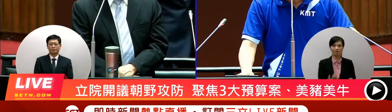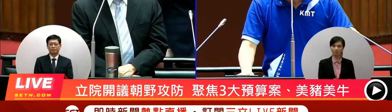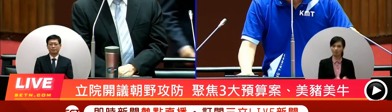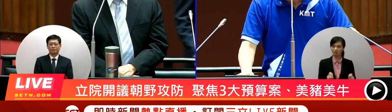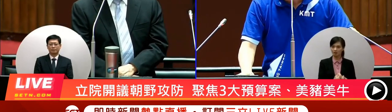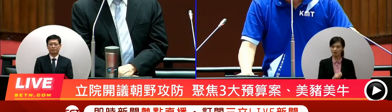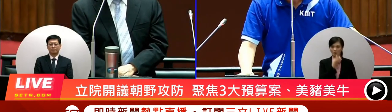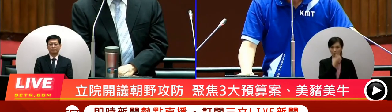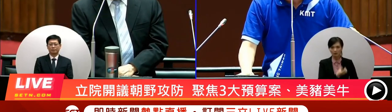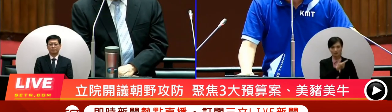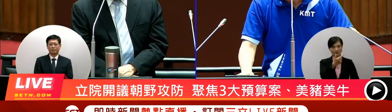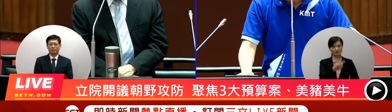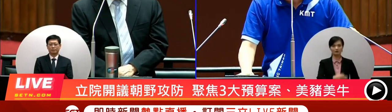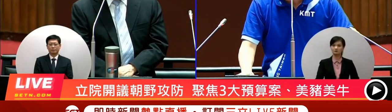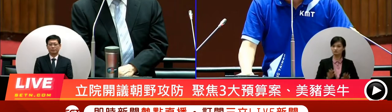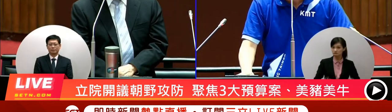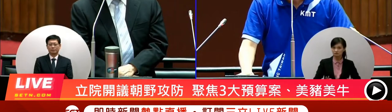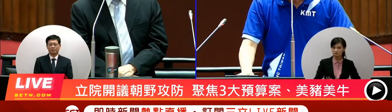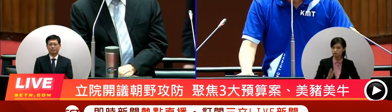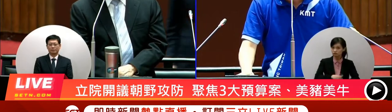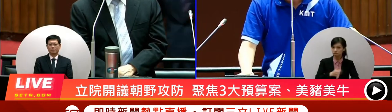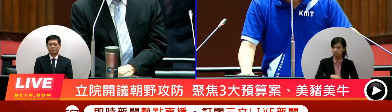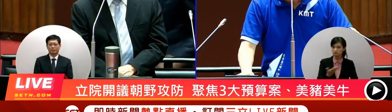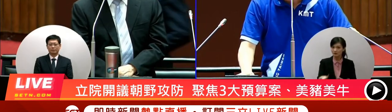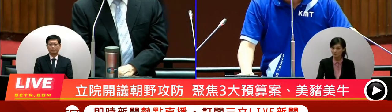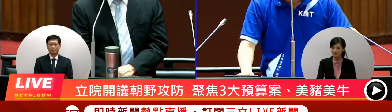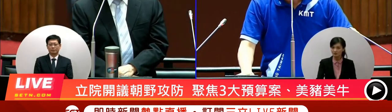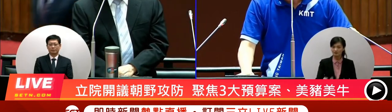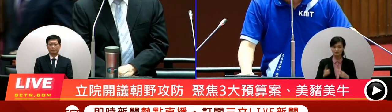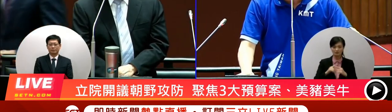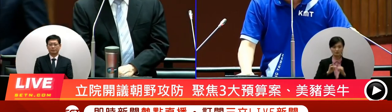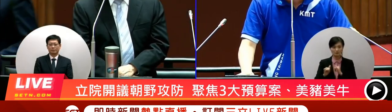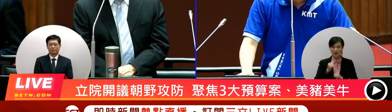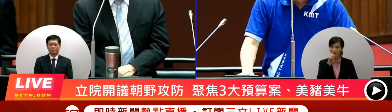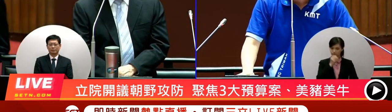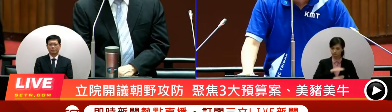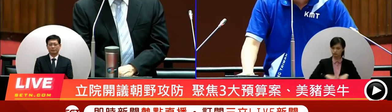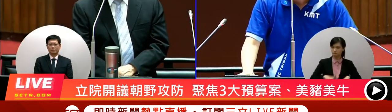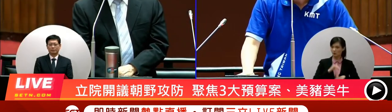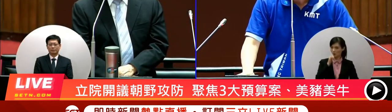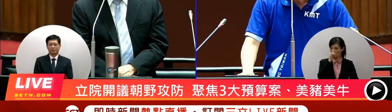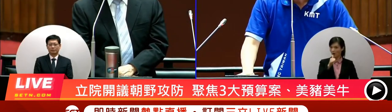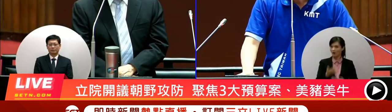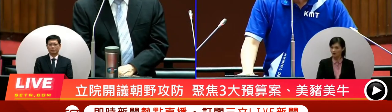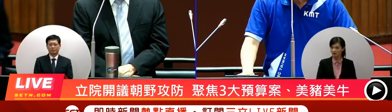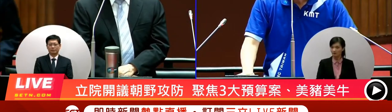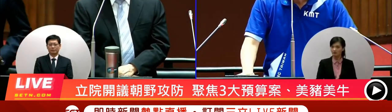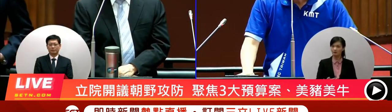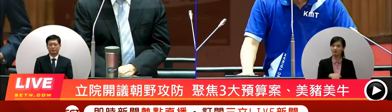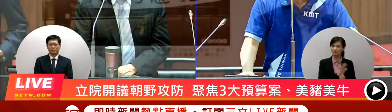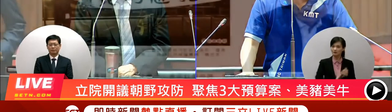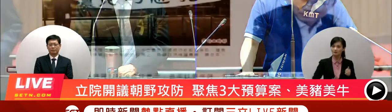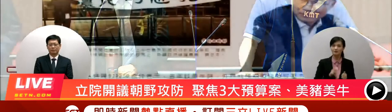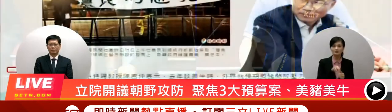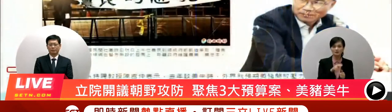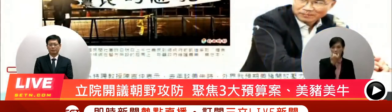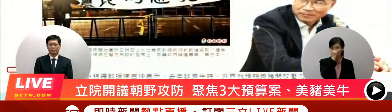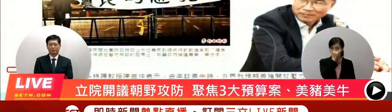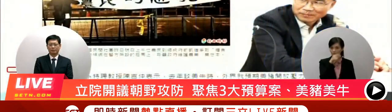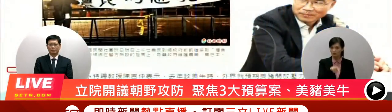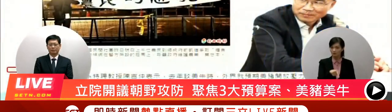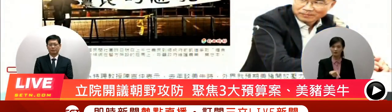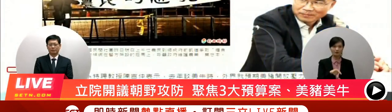了，不会影响人民的食安，也不会影响国内的养猪产业，请你要下台